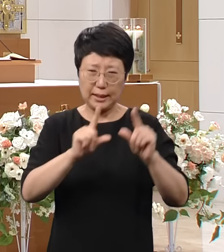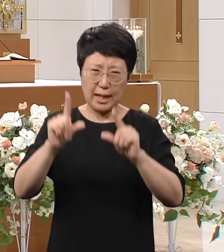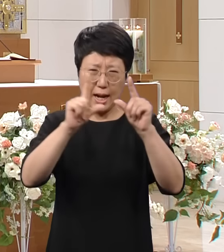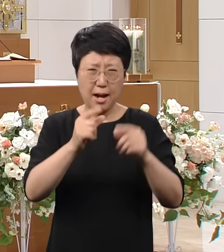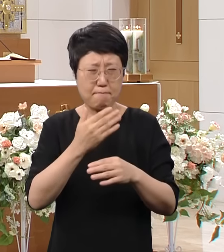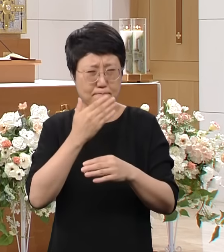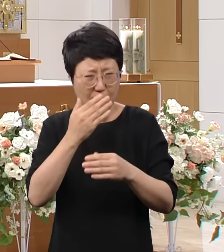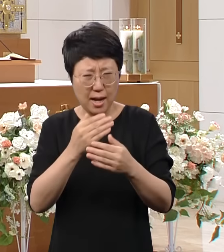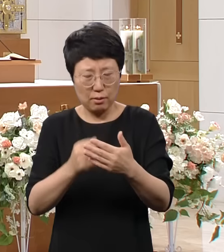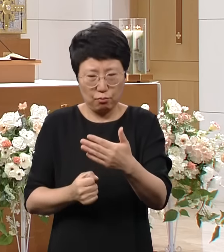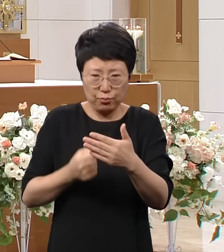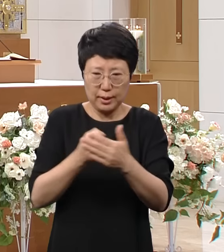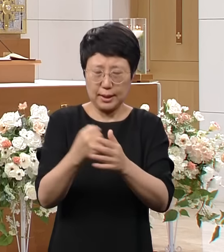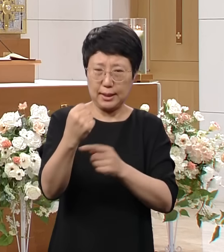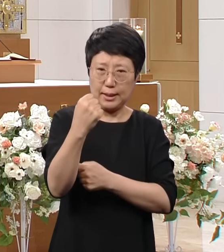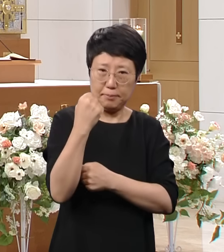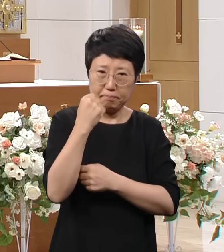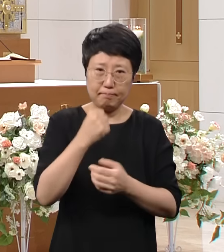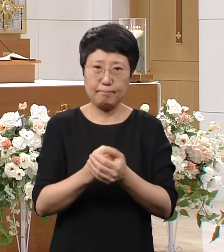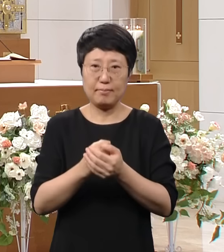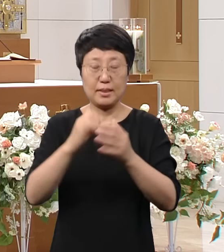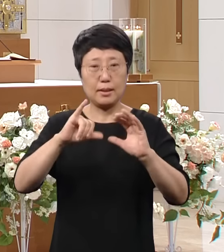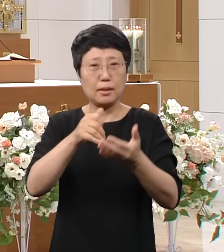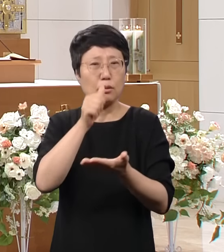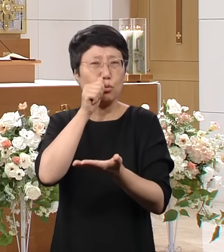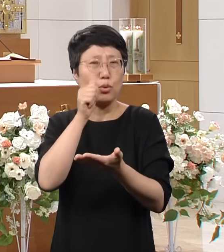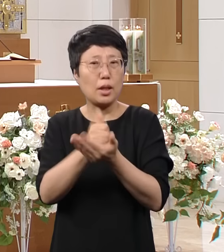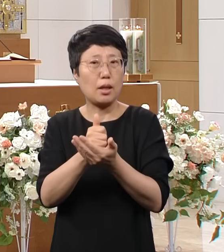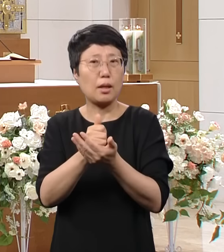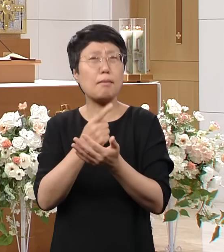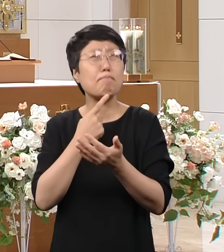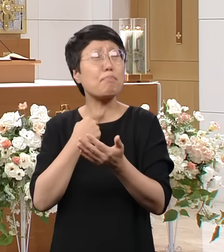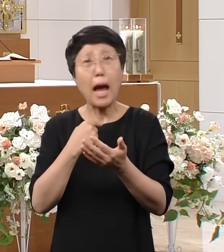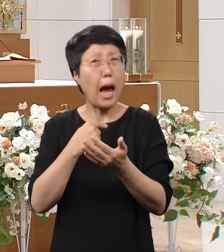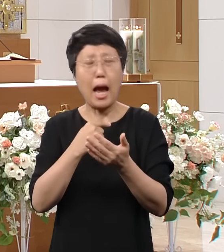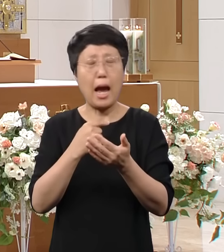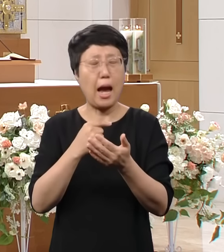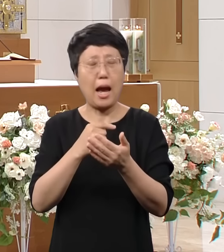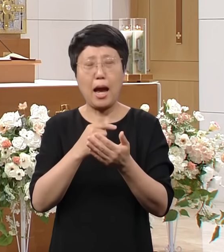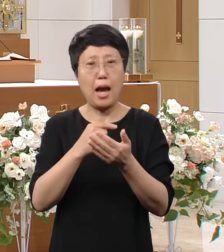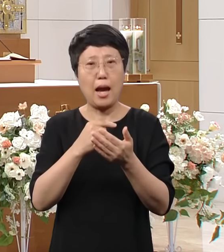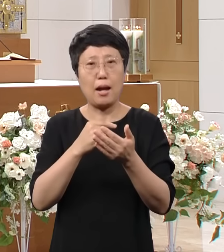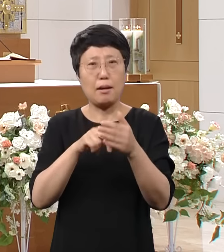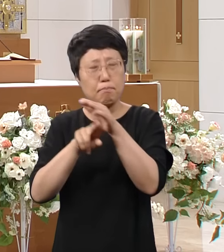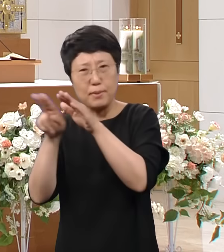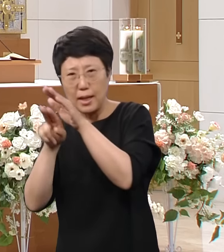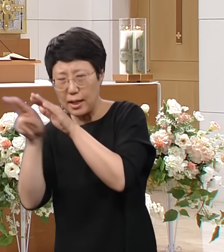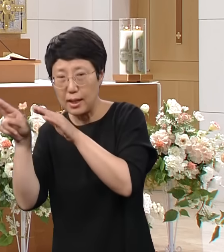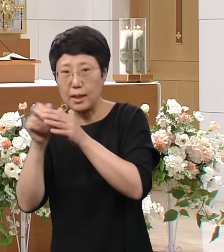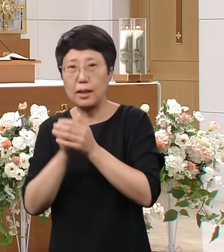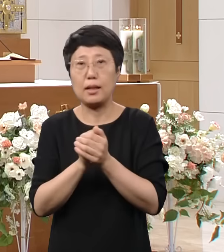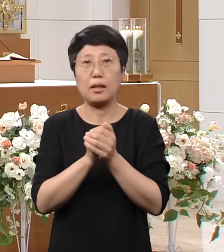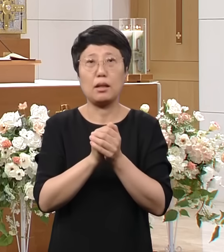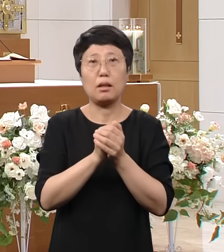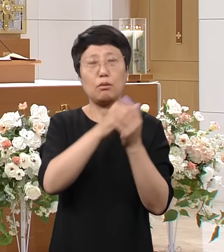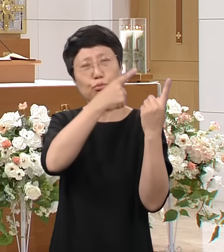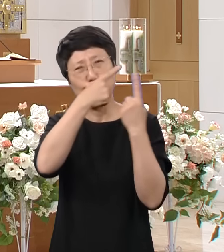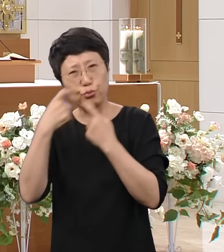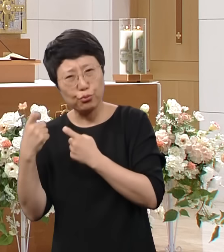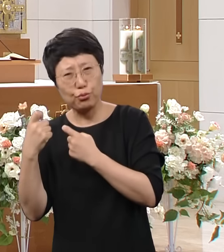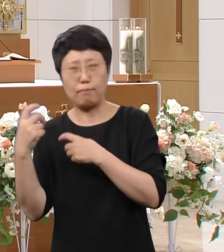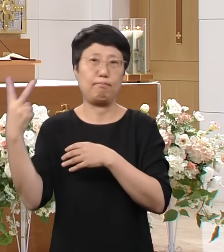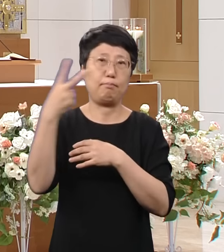용기와 힘 그리고 세상의 죄를 피할 수 있게 하고 세상의 유혹을 이겨내게 할 수 있는